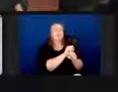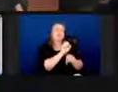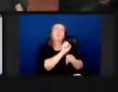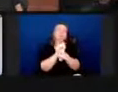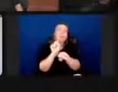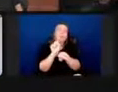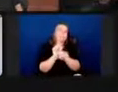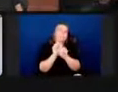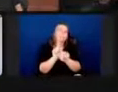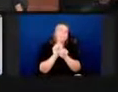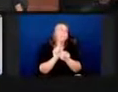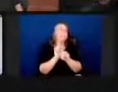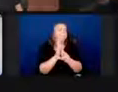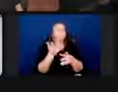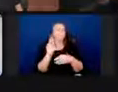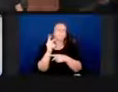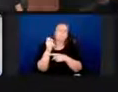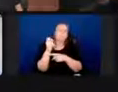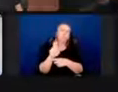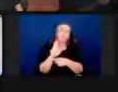طويلة الأمد مع هذه